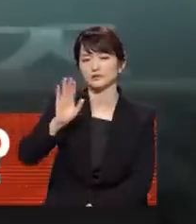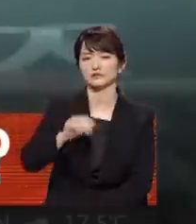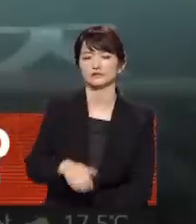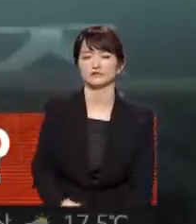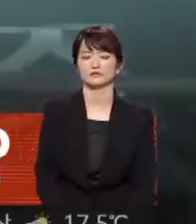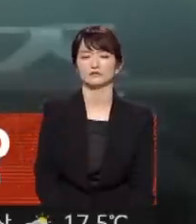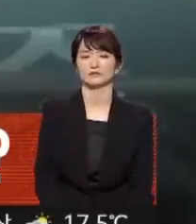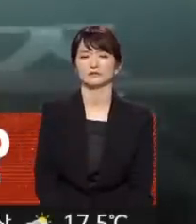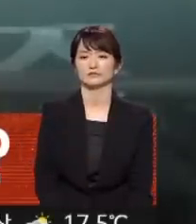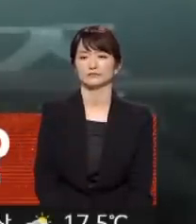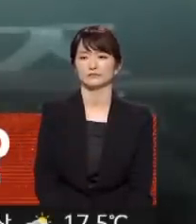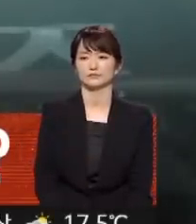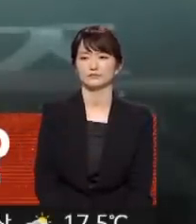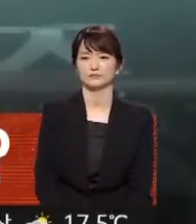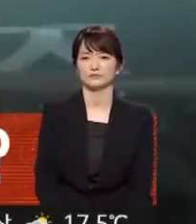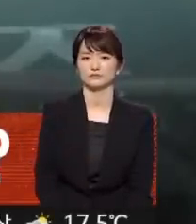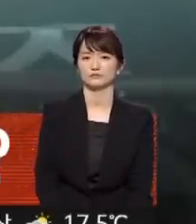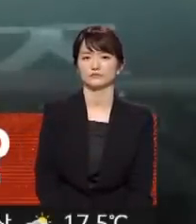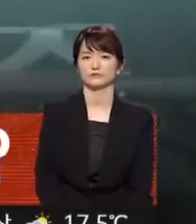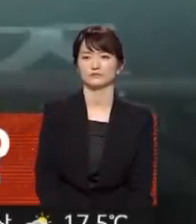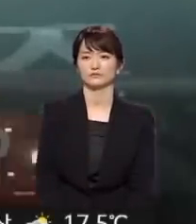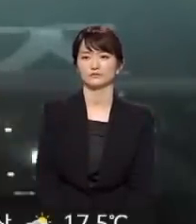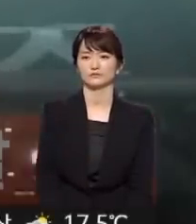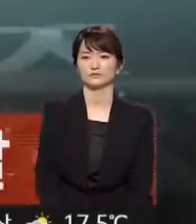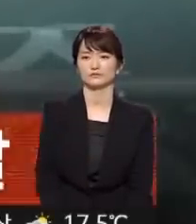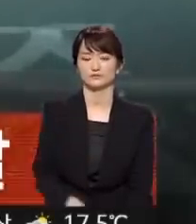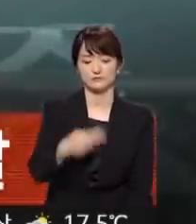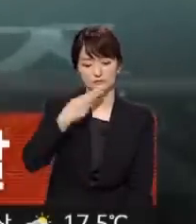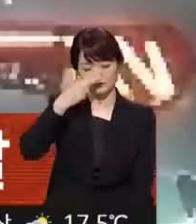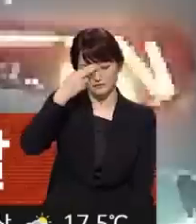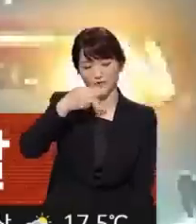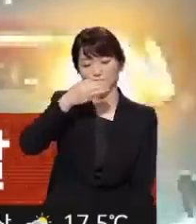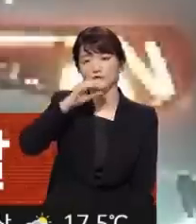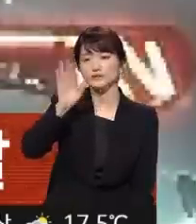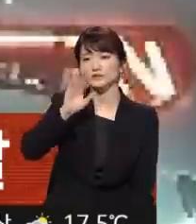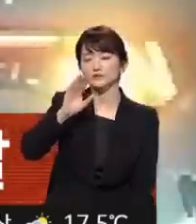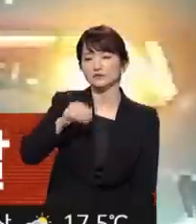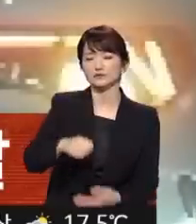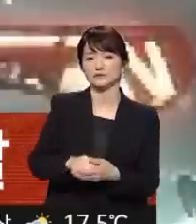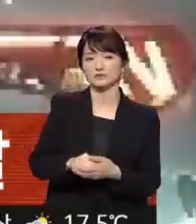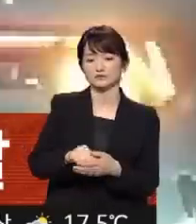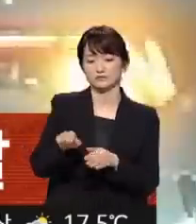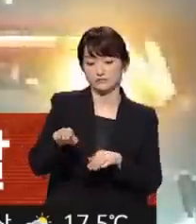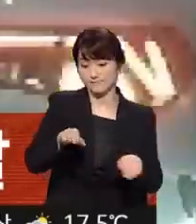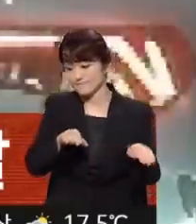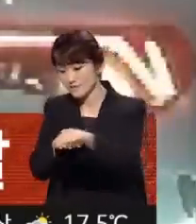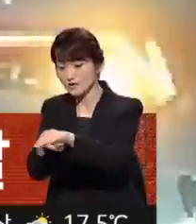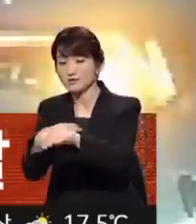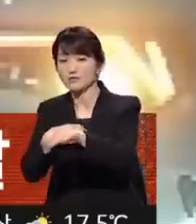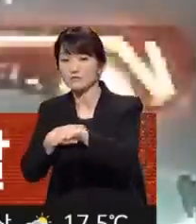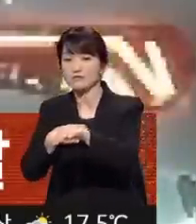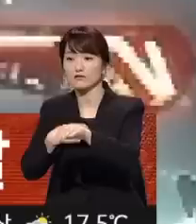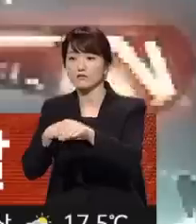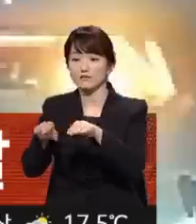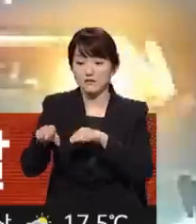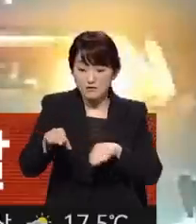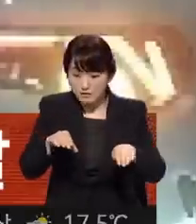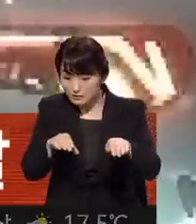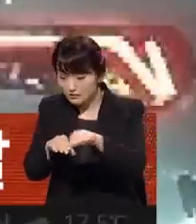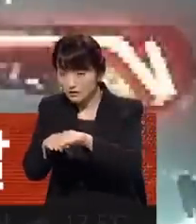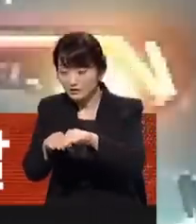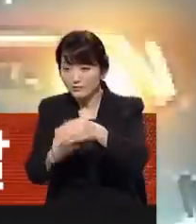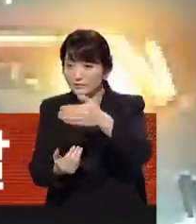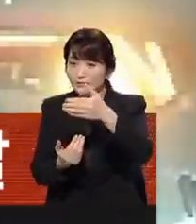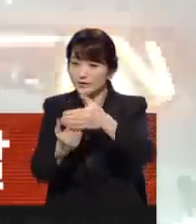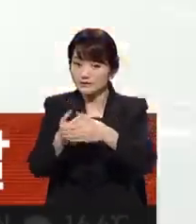어허. 그랬더니 예, 이 글쓴 일행이 아니 음주도 아닌데 앞을 위험하게 가로막고 이렇게 사고 유발한 것에 대해서 사과라